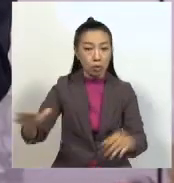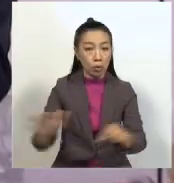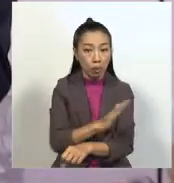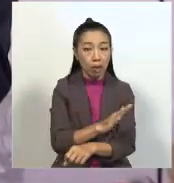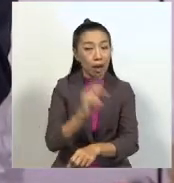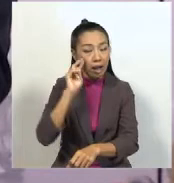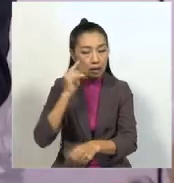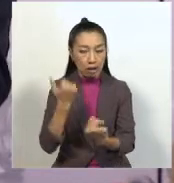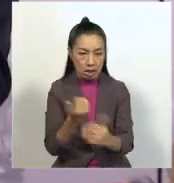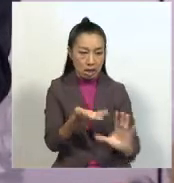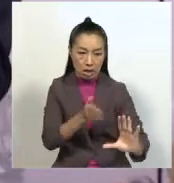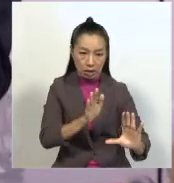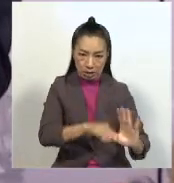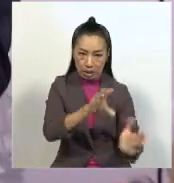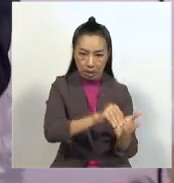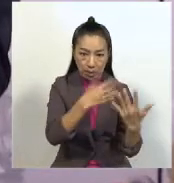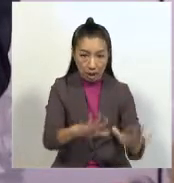วก็เราขึ้นไปอันดับ6ของโลกนะ